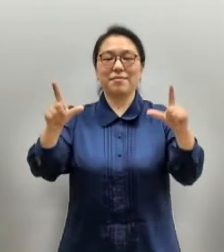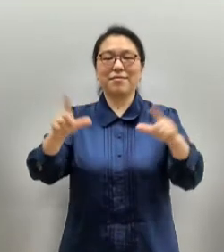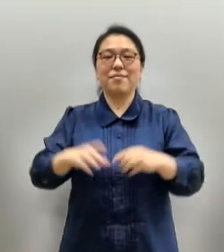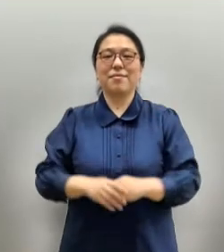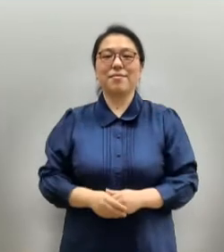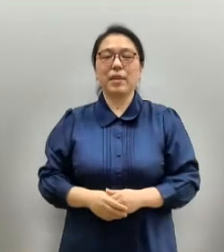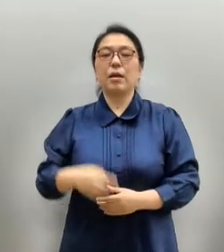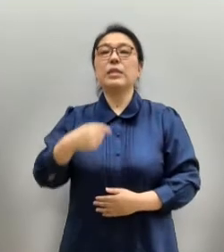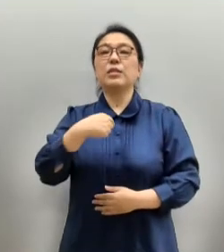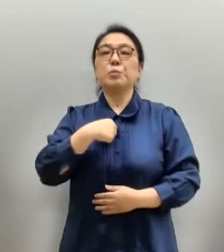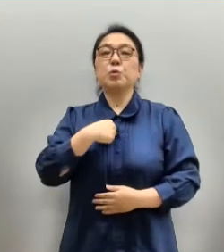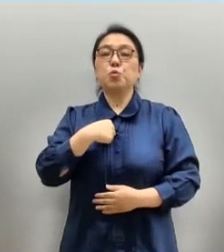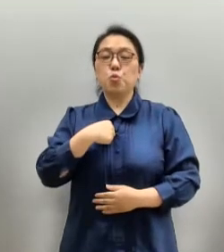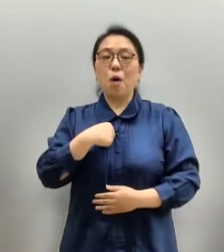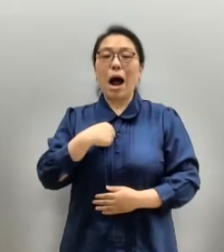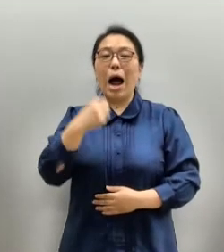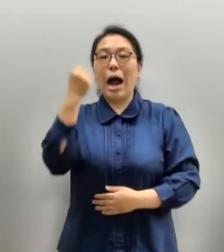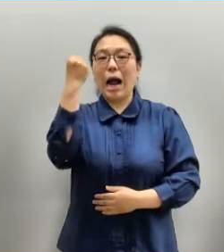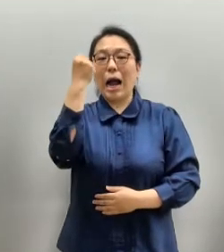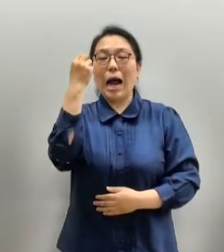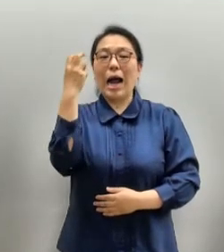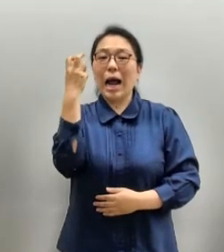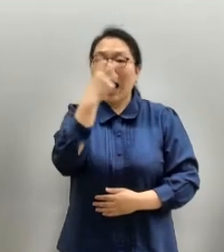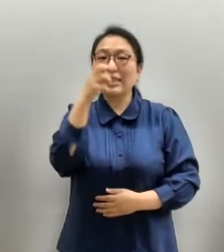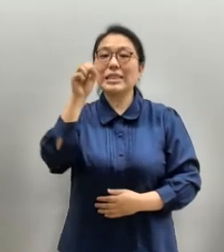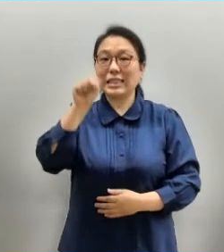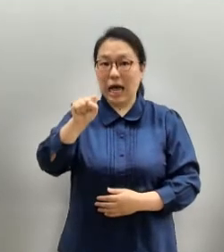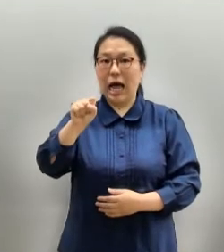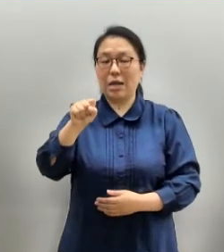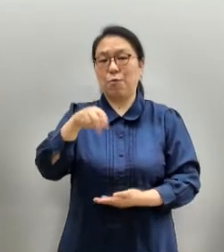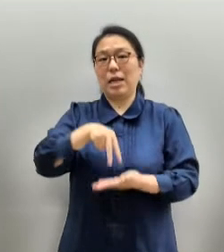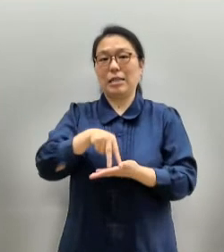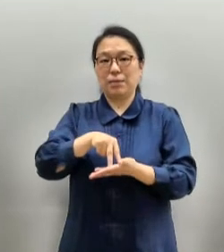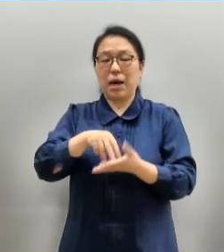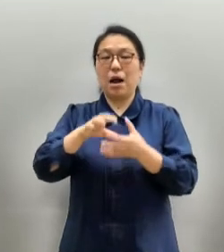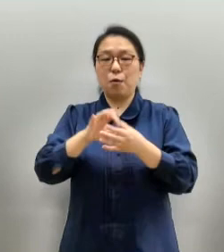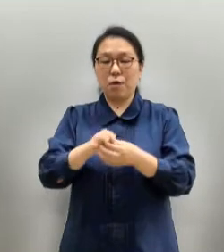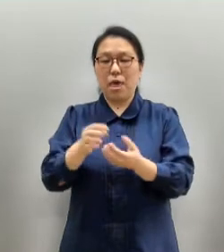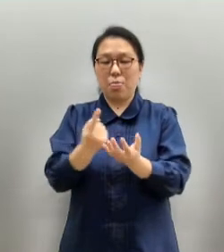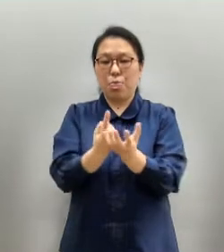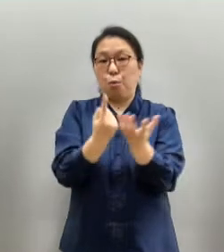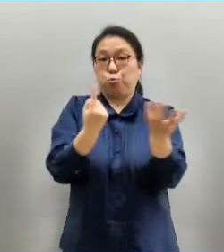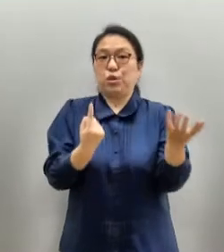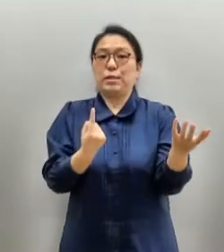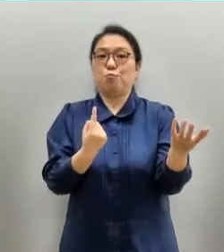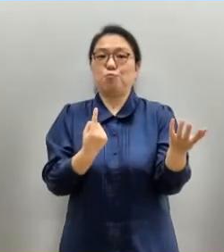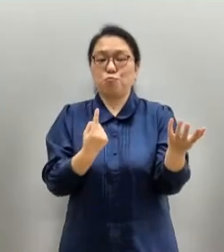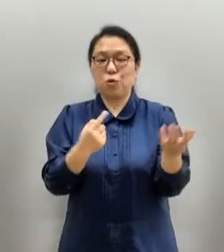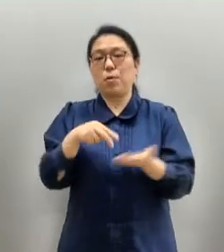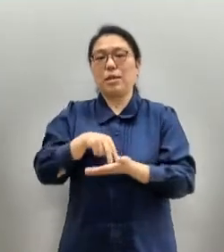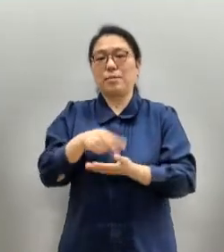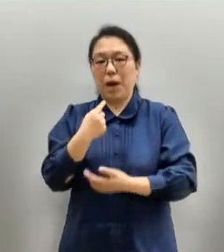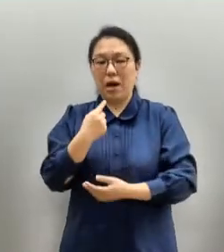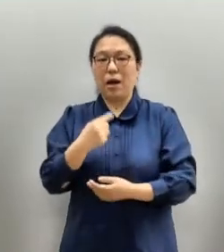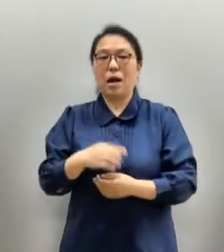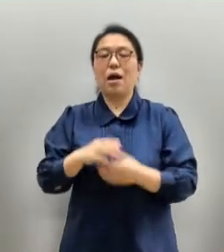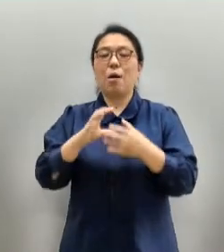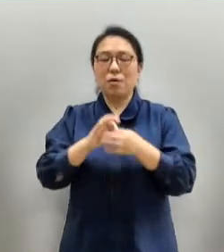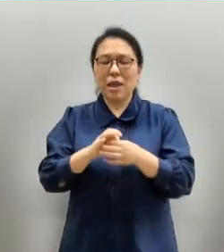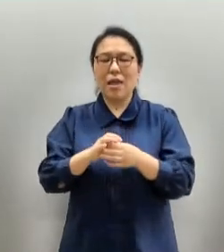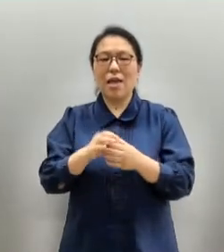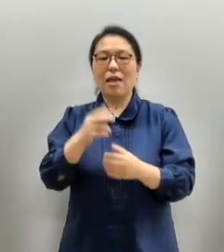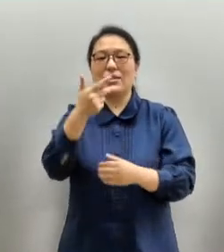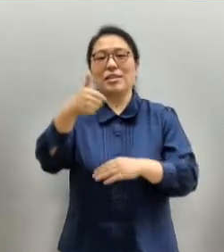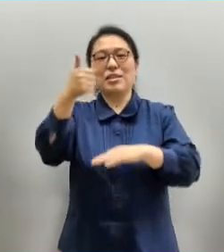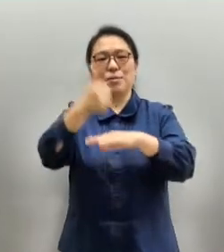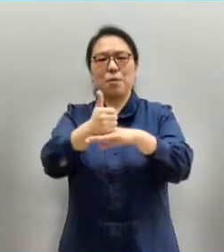監査ということで、独立的、客観的な立場ということで、市長と中に入